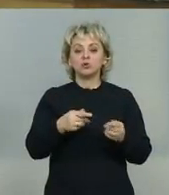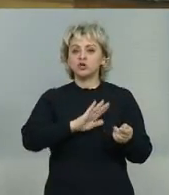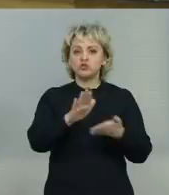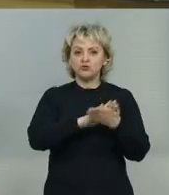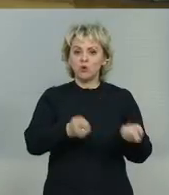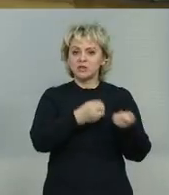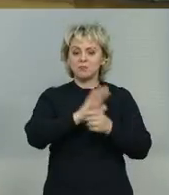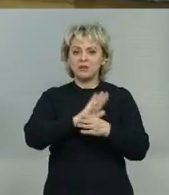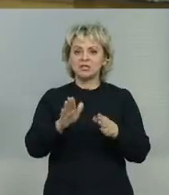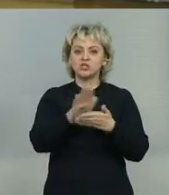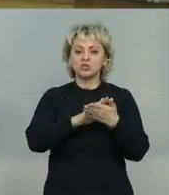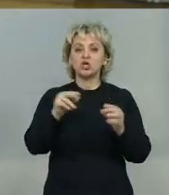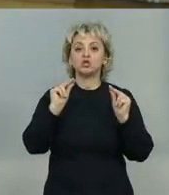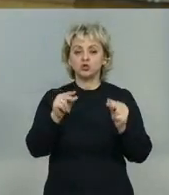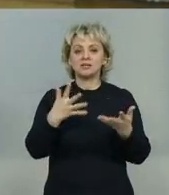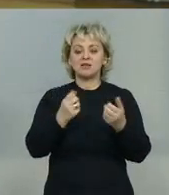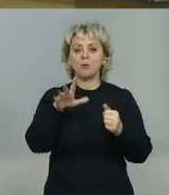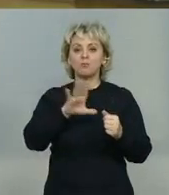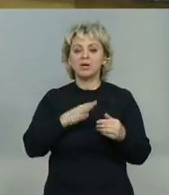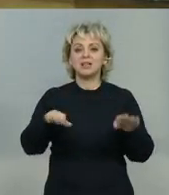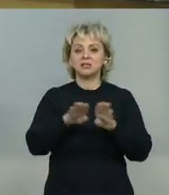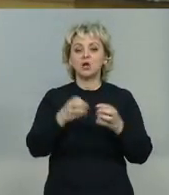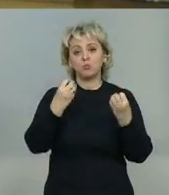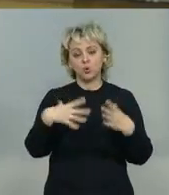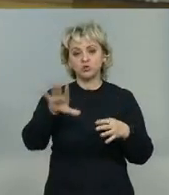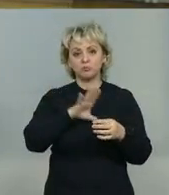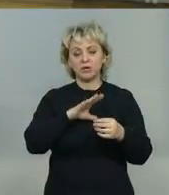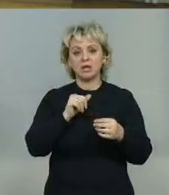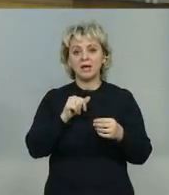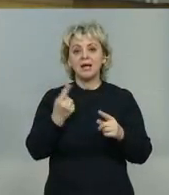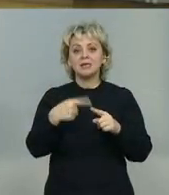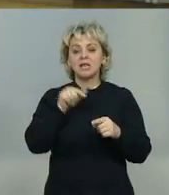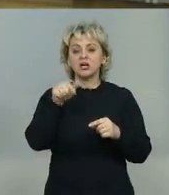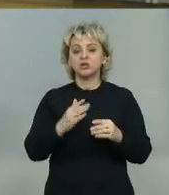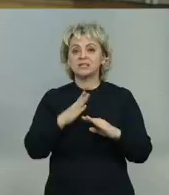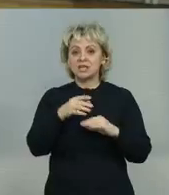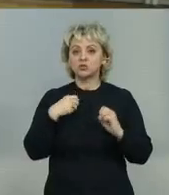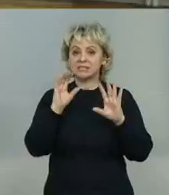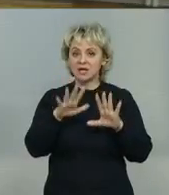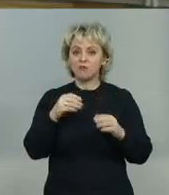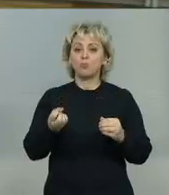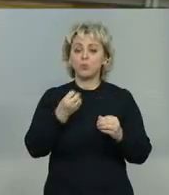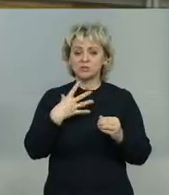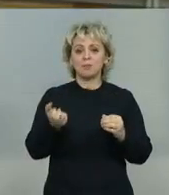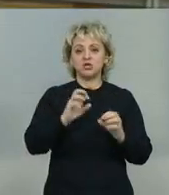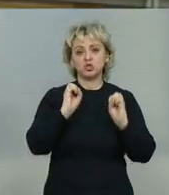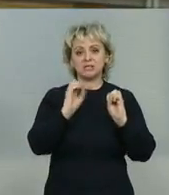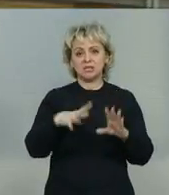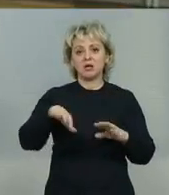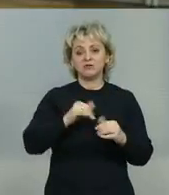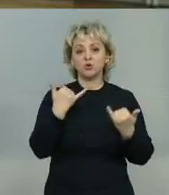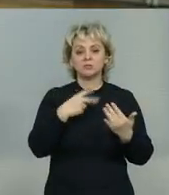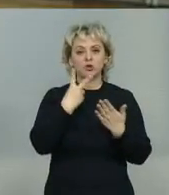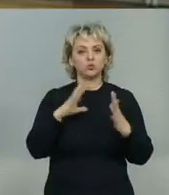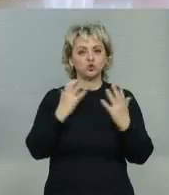ничего всяких вот этих вот нечестных вещей не было. Ну, тогда попроще было как-то. Но я тогда со школы сдавал, нас просто пришли, сдали, и все. А сейчас так